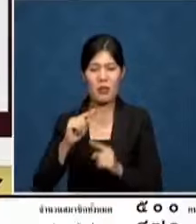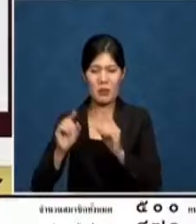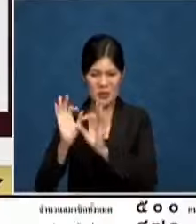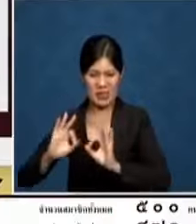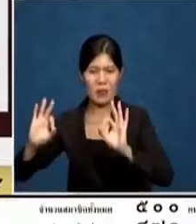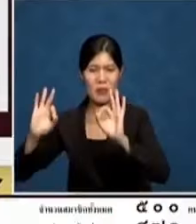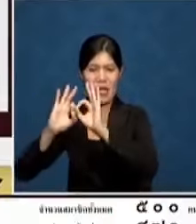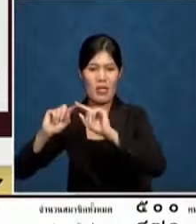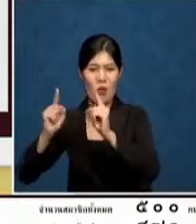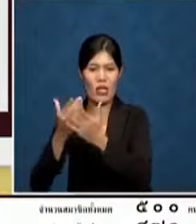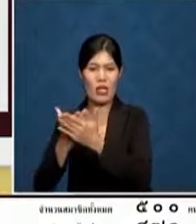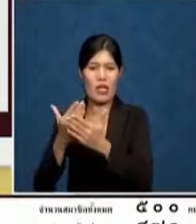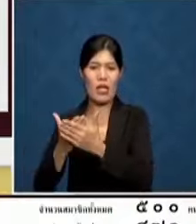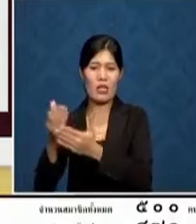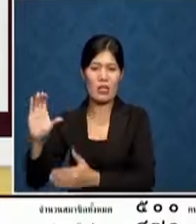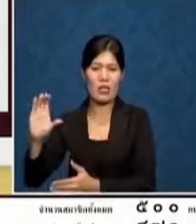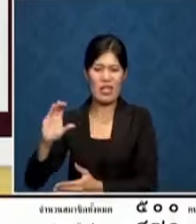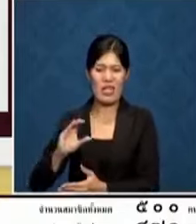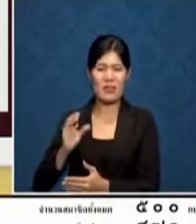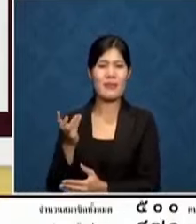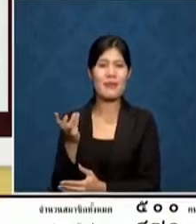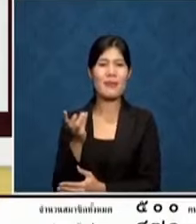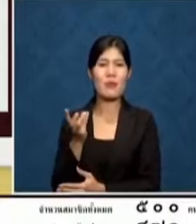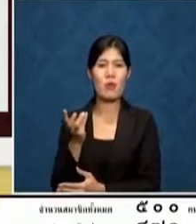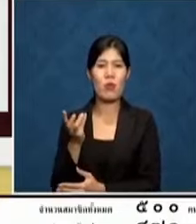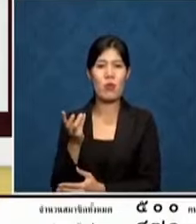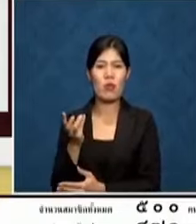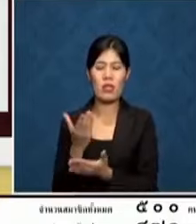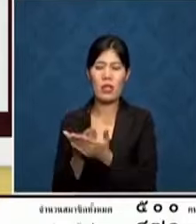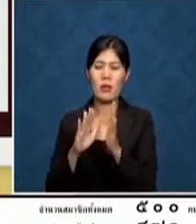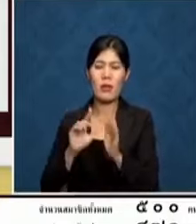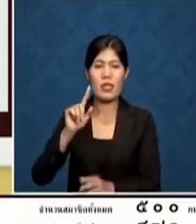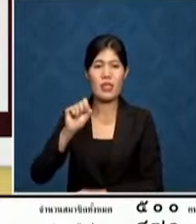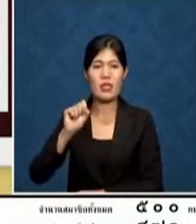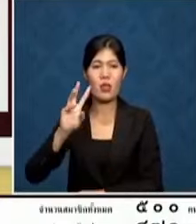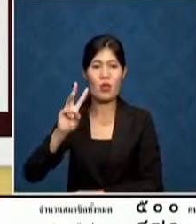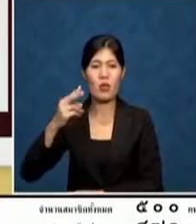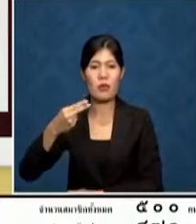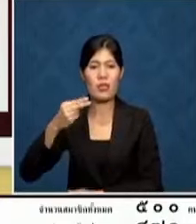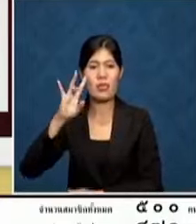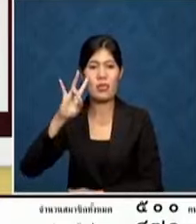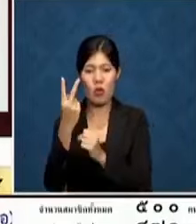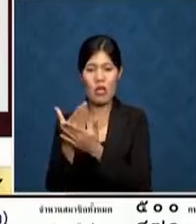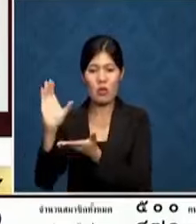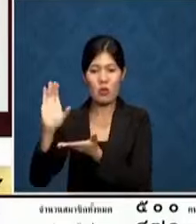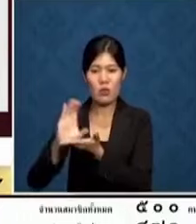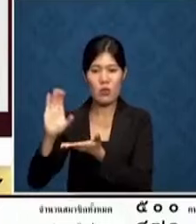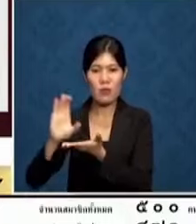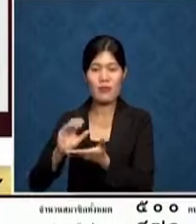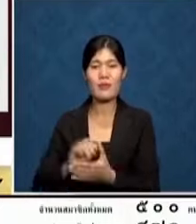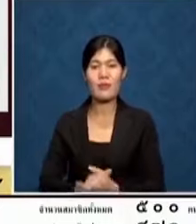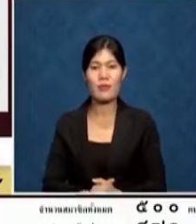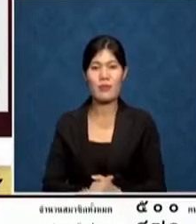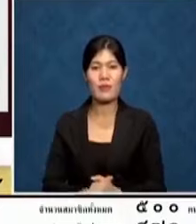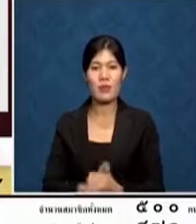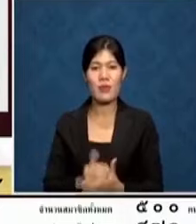องใช้ค่ะ ไปลดรายจ่ายประจำบางตัวจนขาดเพื่อเอาไปโปะในงบลงทุนแล้วไอ้ตัวงบลงทุนนี่ก็รวม